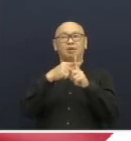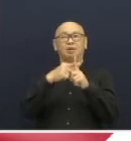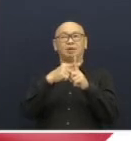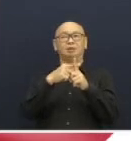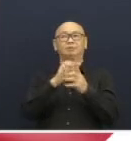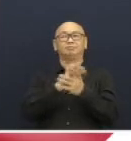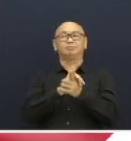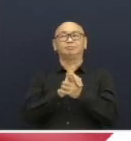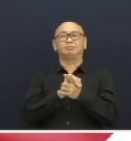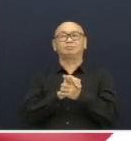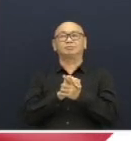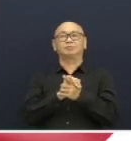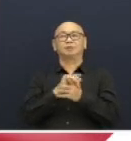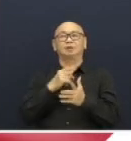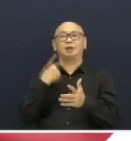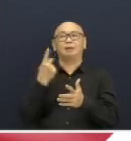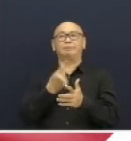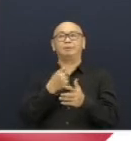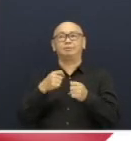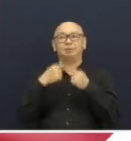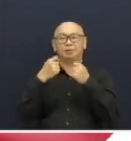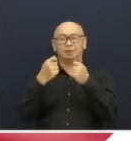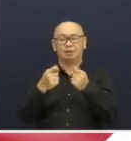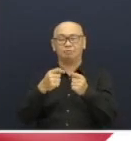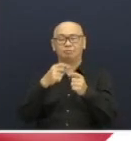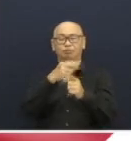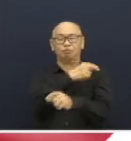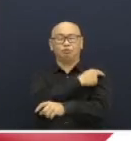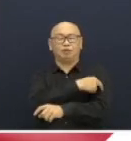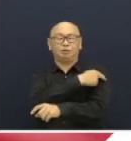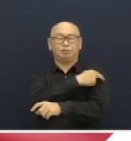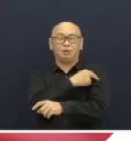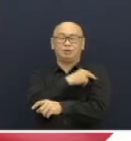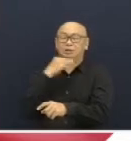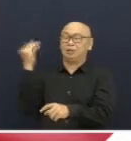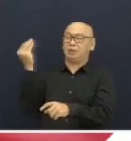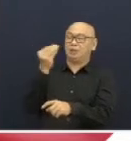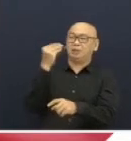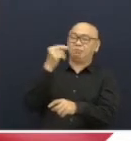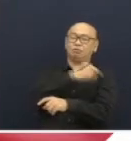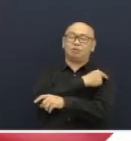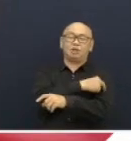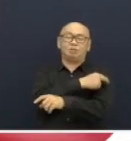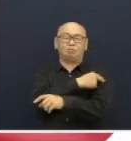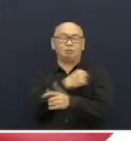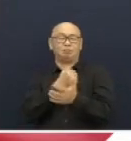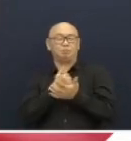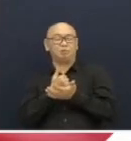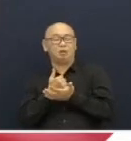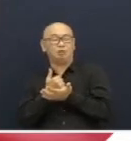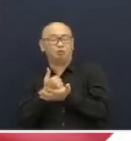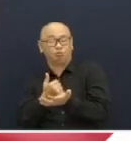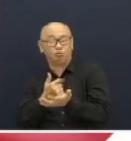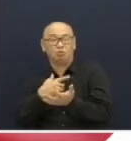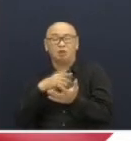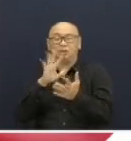bahwa kami akan memberikan puskesmas keliling, puskesmas pembantu, itu kami akan koordinasikan dengan kabupaten